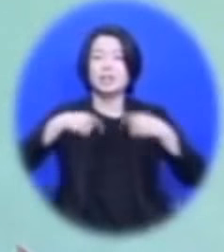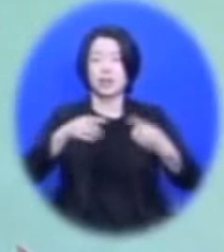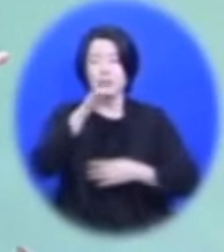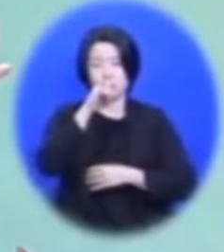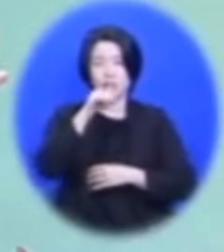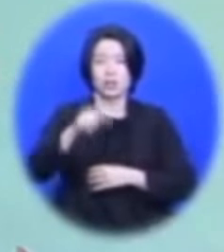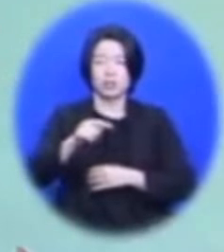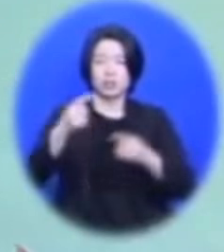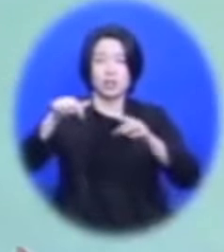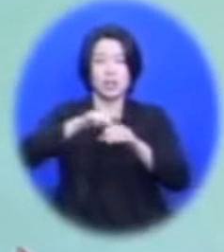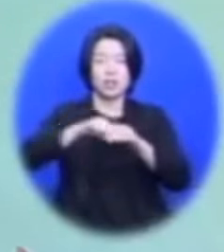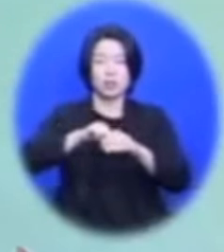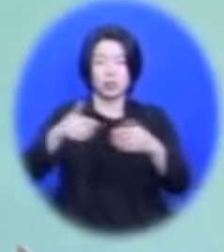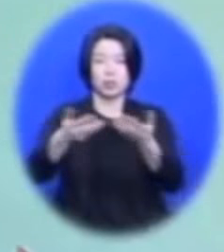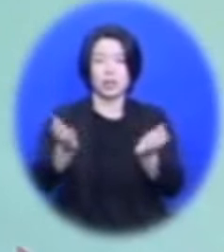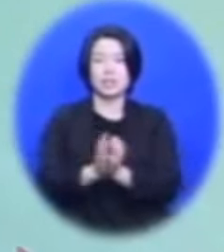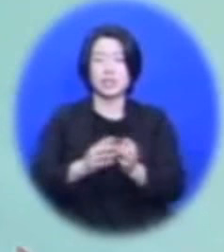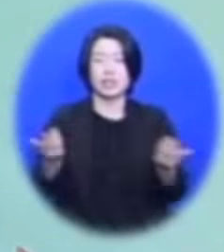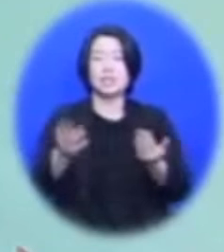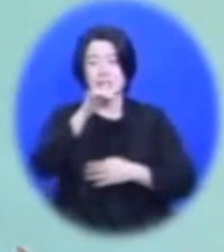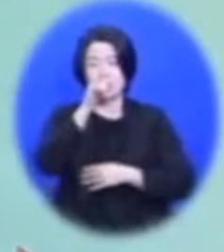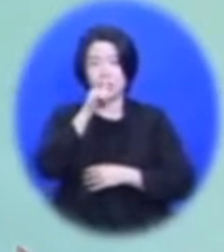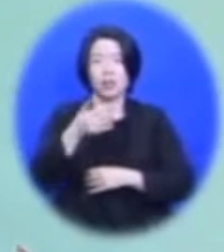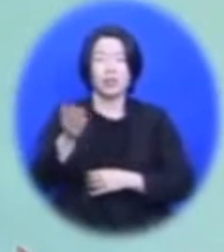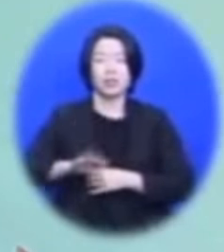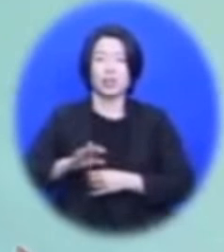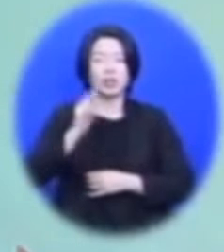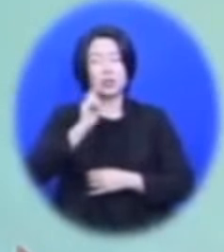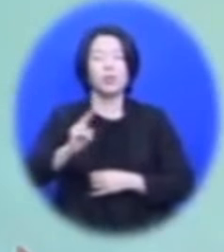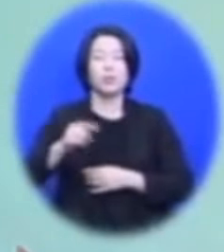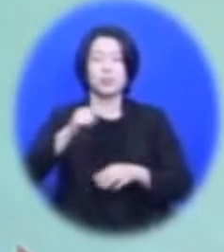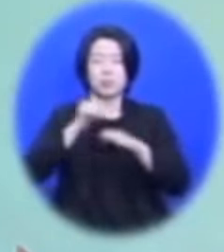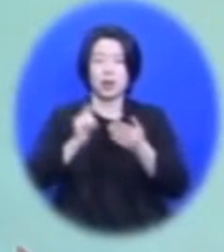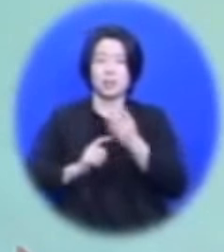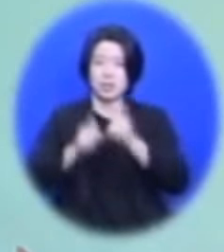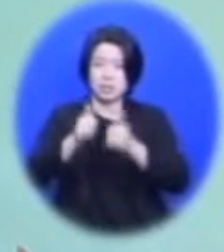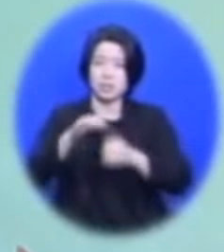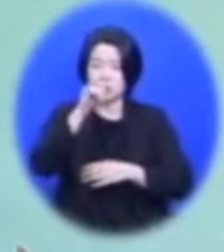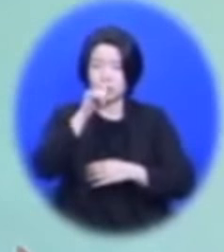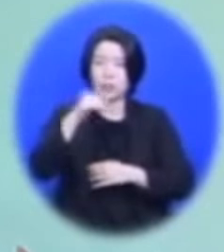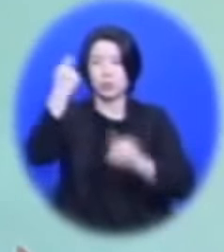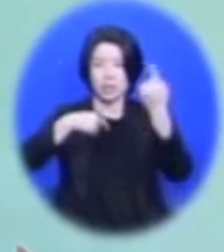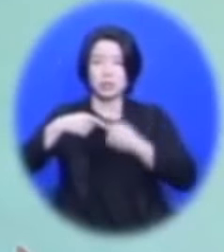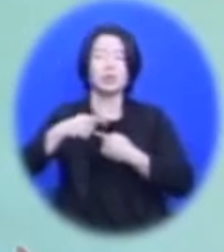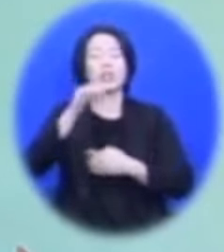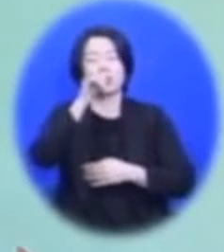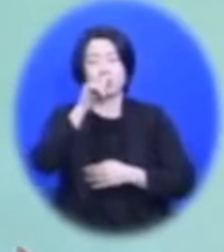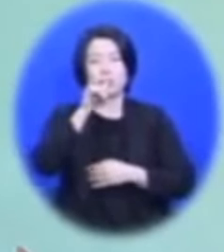기독교 단체에 근무하시는 분이에요. 그런데 너무너무 마음에 시험도 들고 상처도 받고